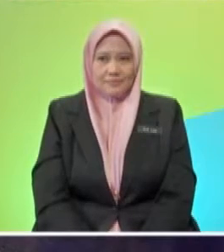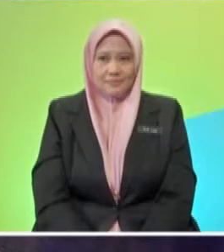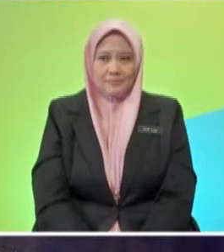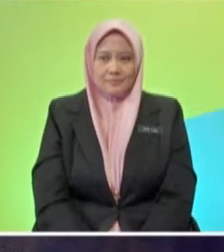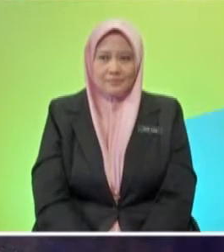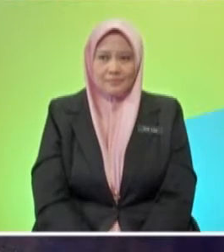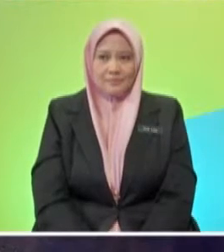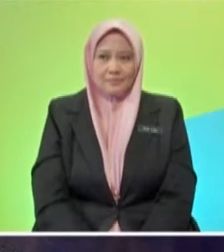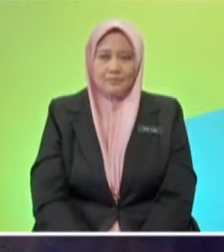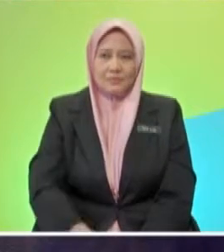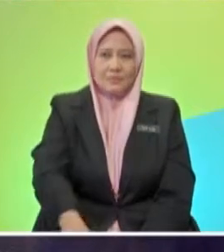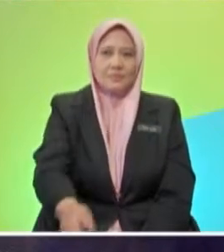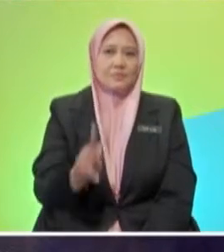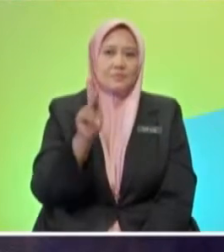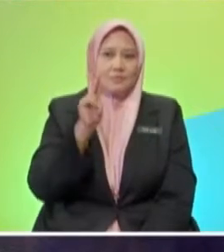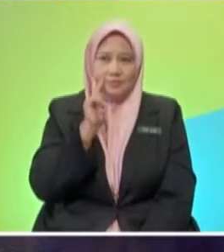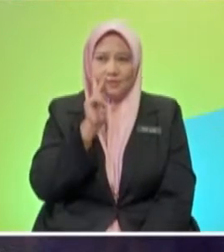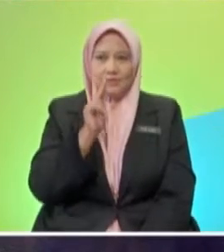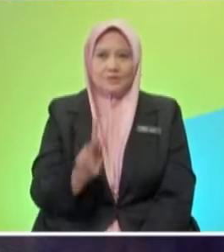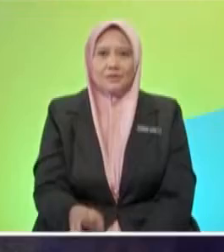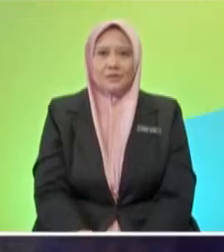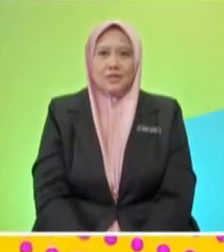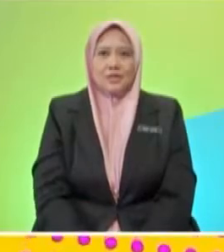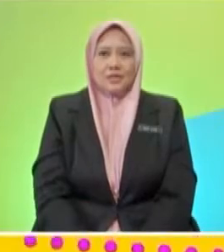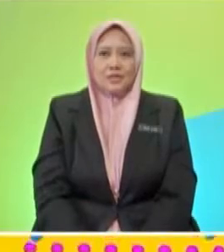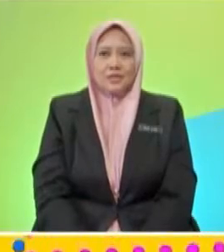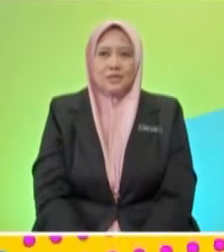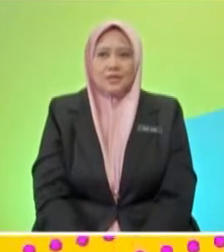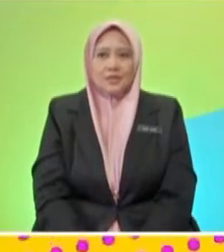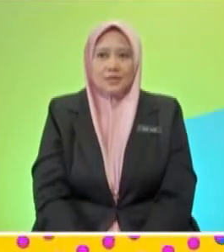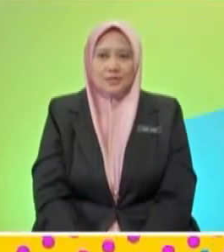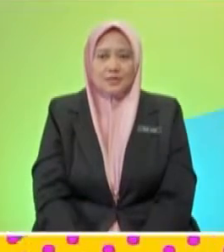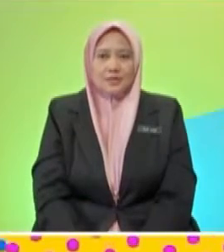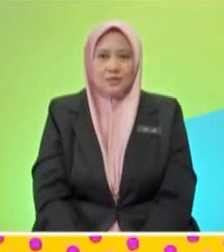ide utama petikan keramik makanan melisya silakan